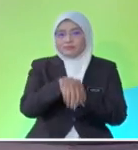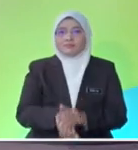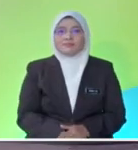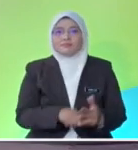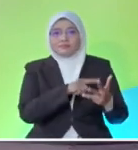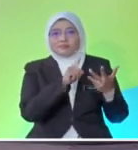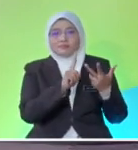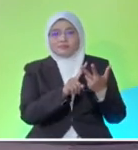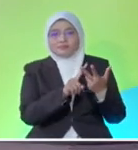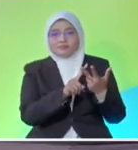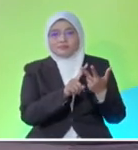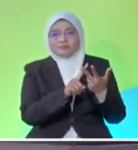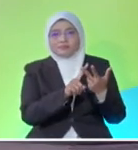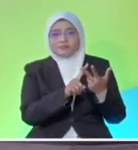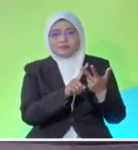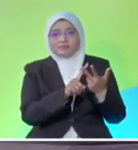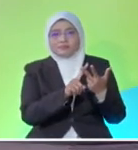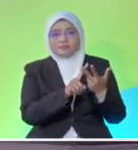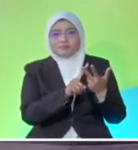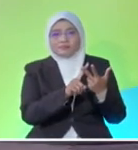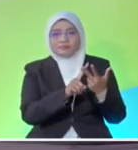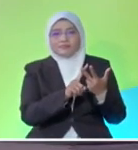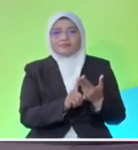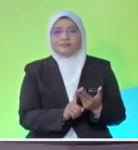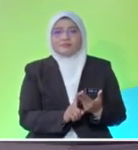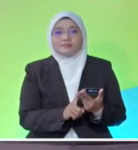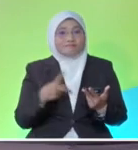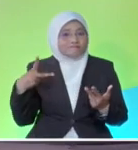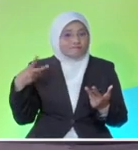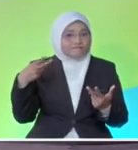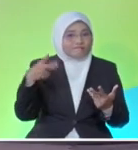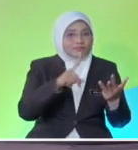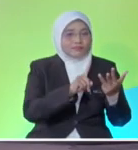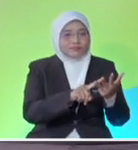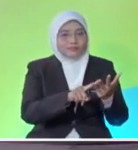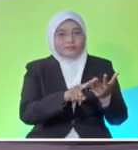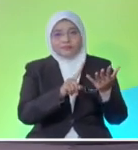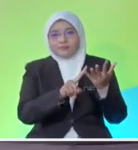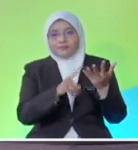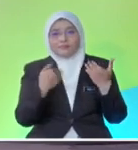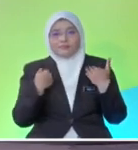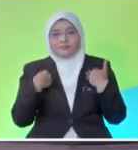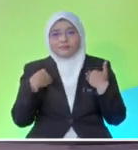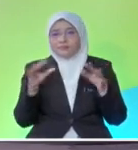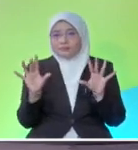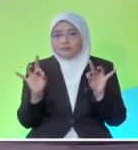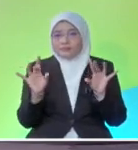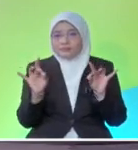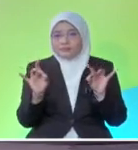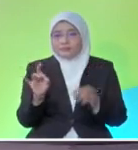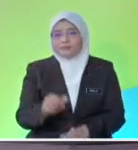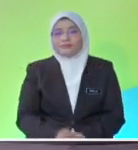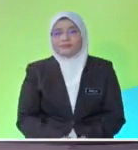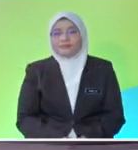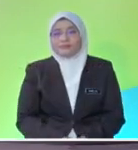gunting di rumah. Dapatkan pengawasan ibu bapa juga ya. Baik. Dan kita ada gam untuk melekatkan nombor kita